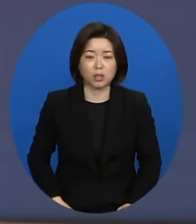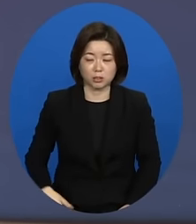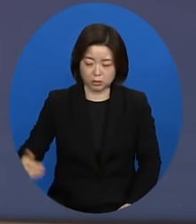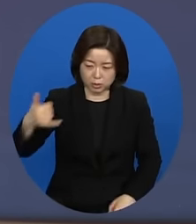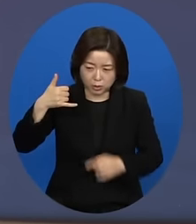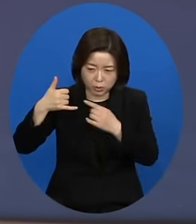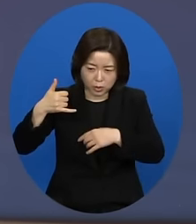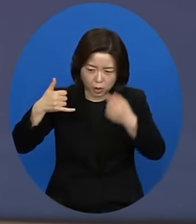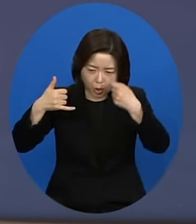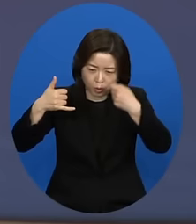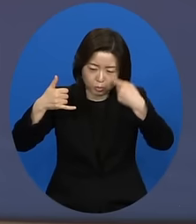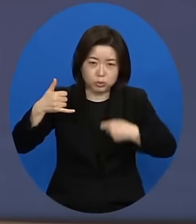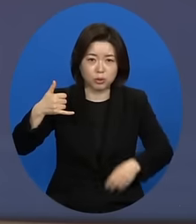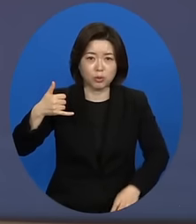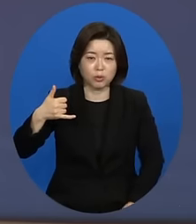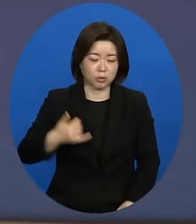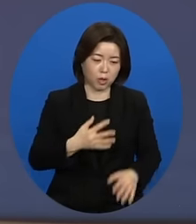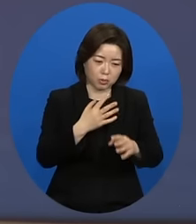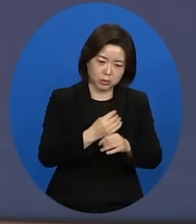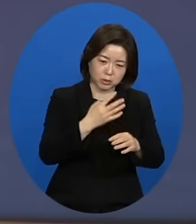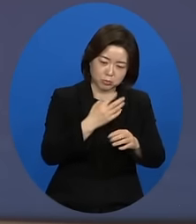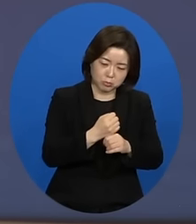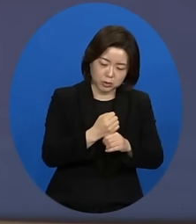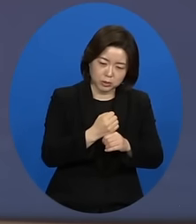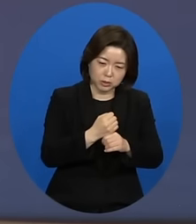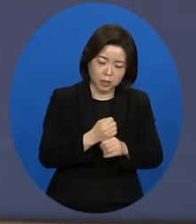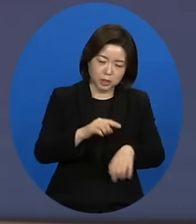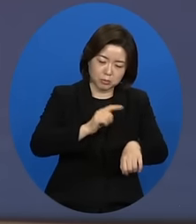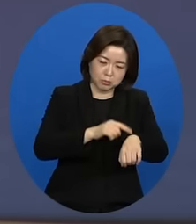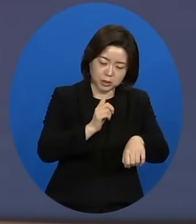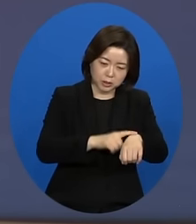몇월 며칠 몇 시 비행기로 어느 공항에 도착합니다.